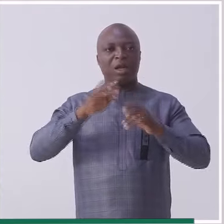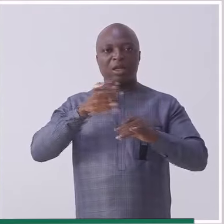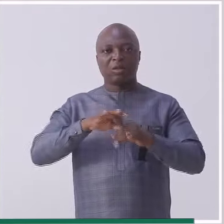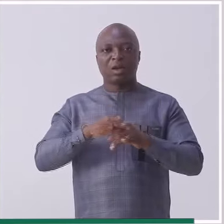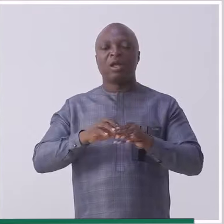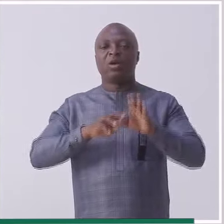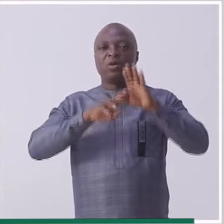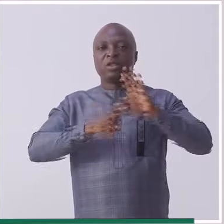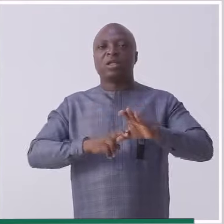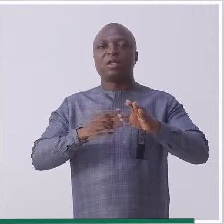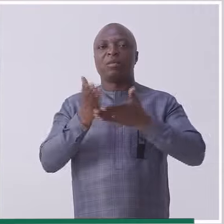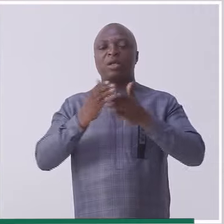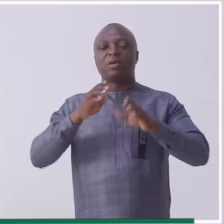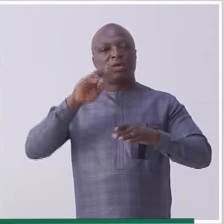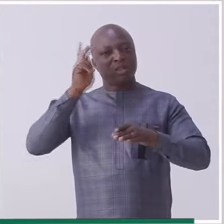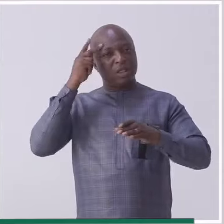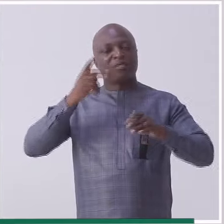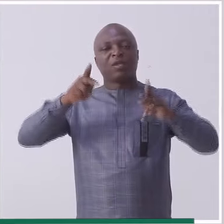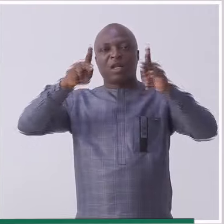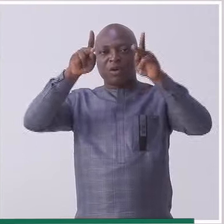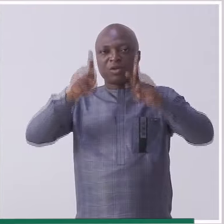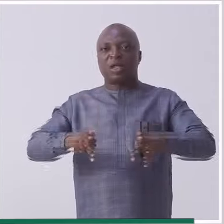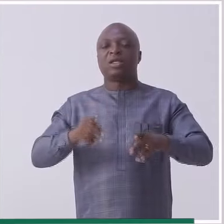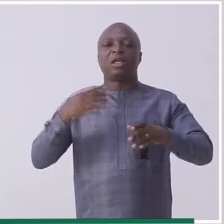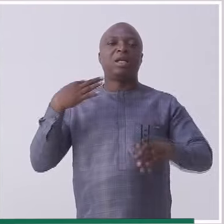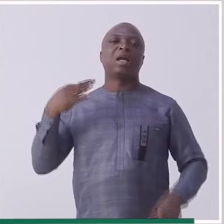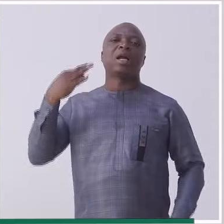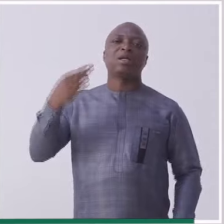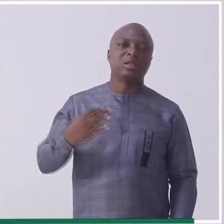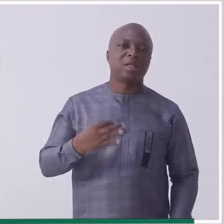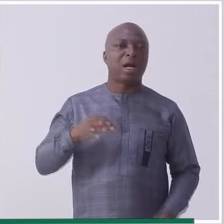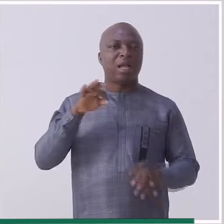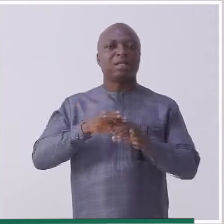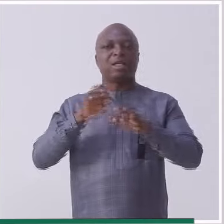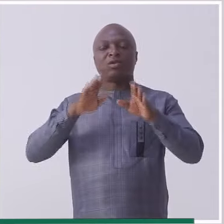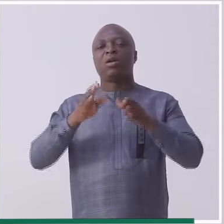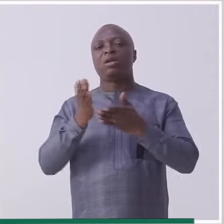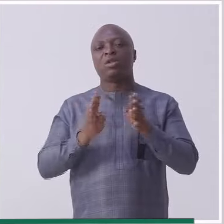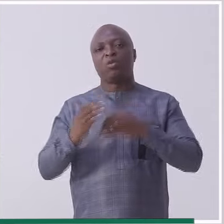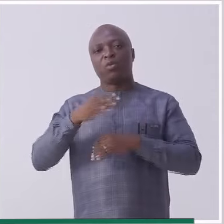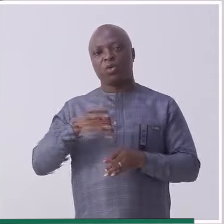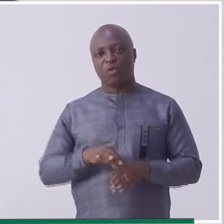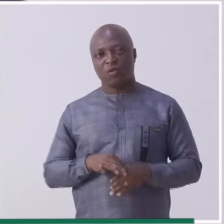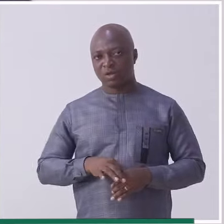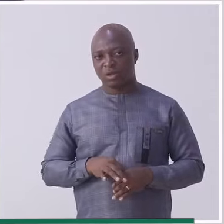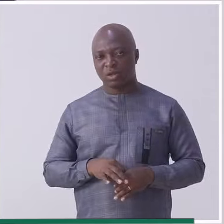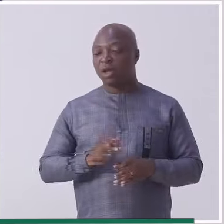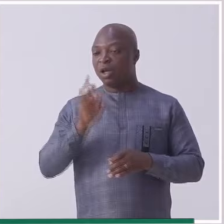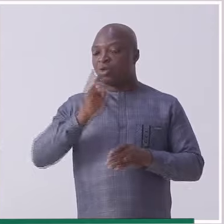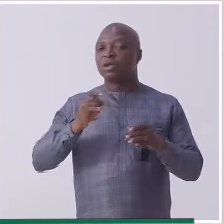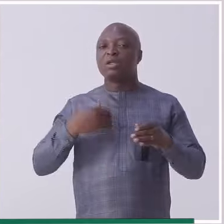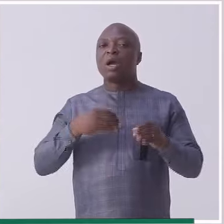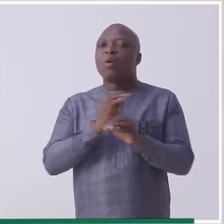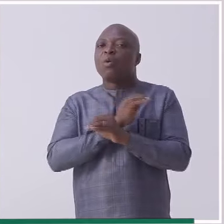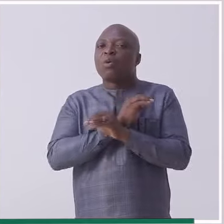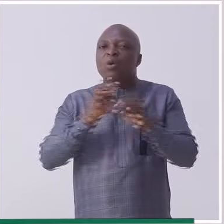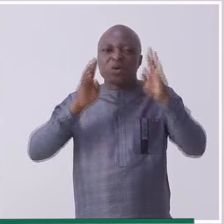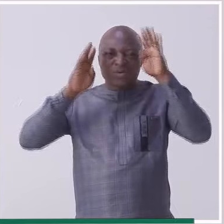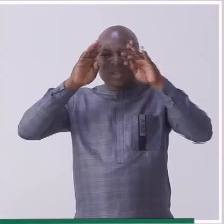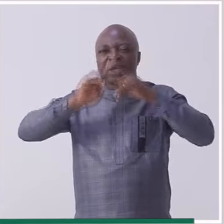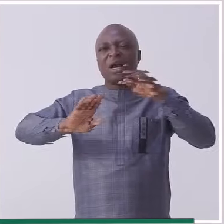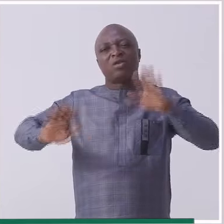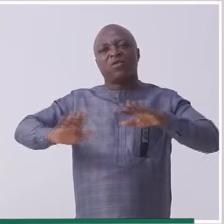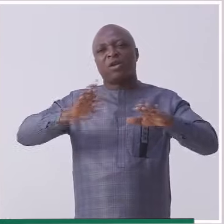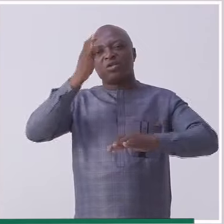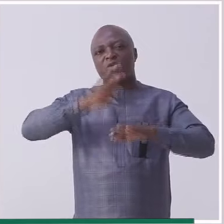le siège des partis politiques, les personnalités, les candidats, les électeurs, les bureaux de vote. Donc il n'y a aucun souci à se